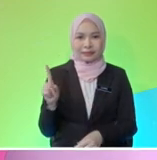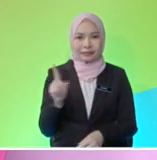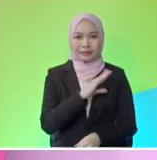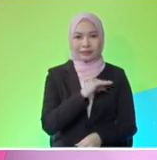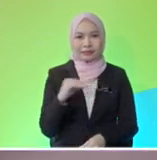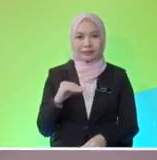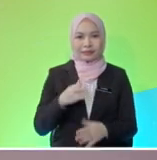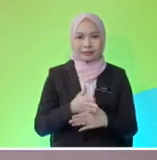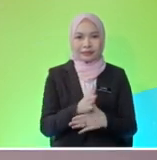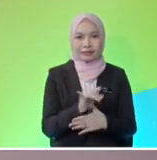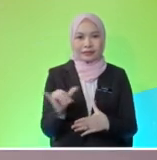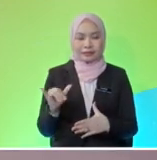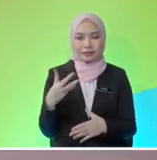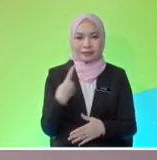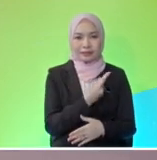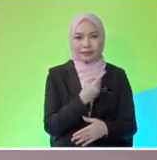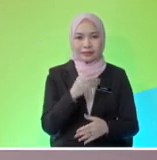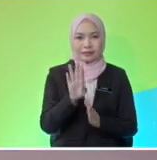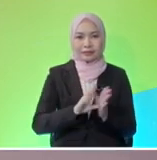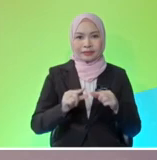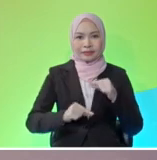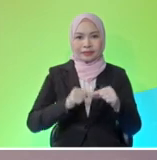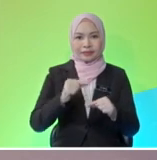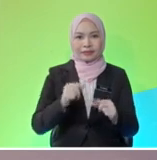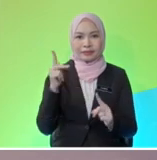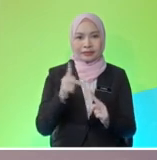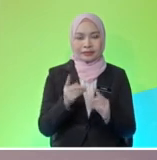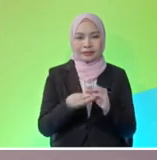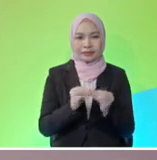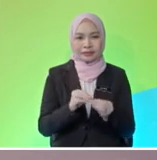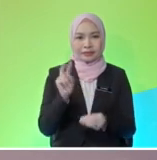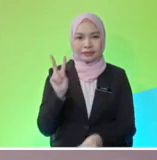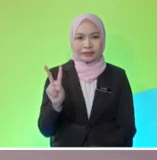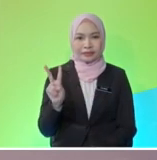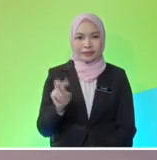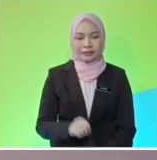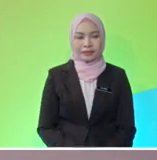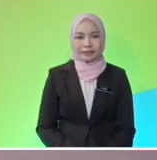Dan seterusnya kita gerak kepada nombor 2. Nombor 2 ni dia